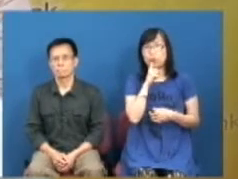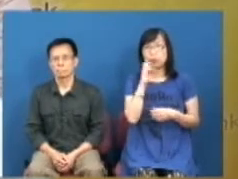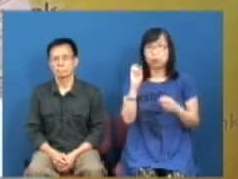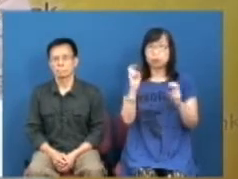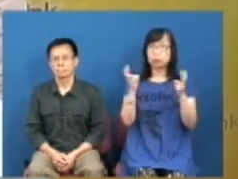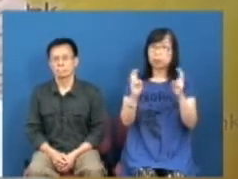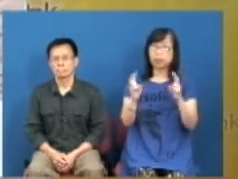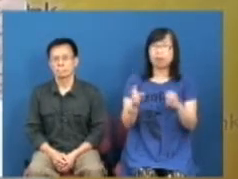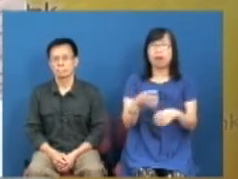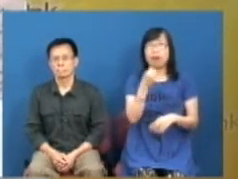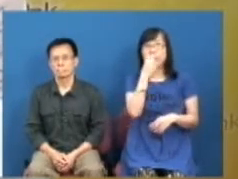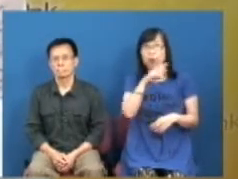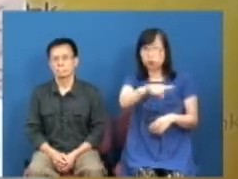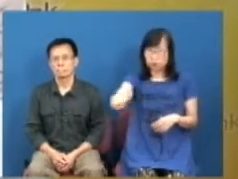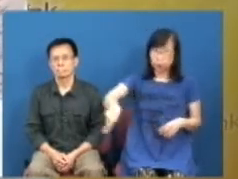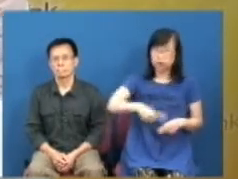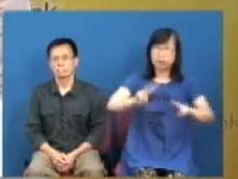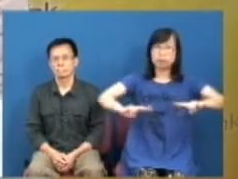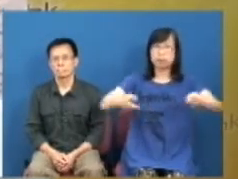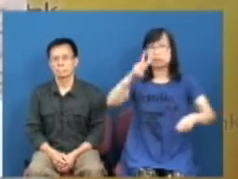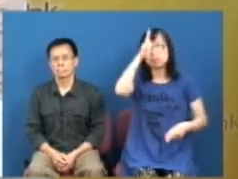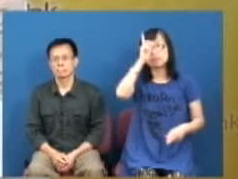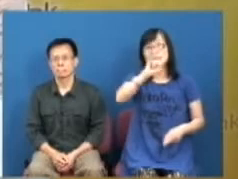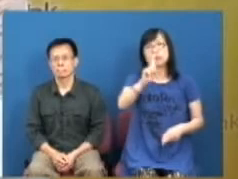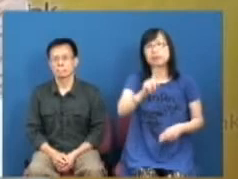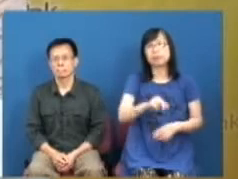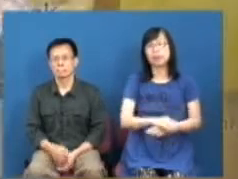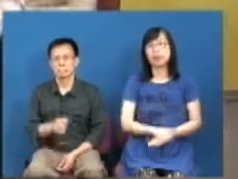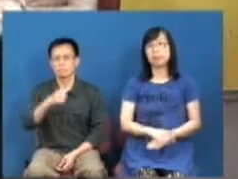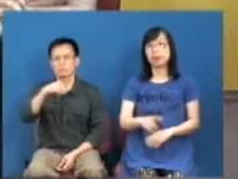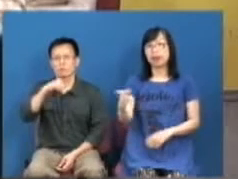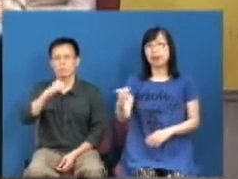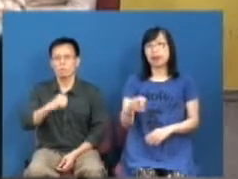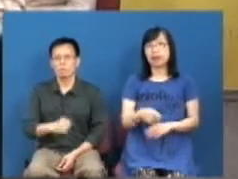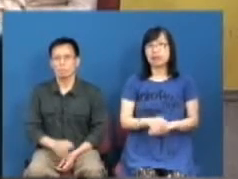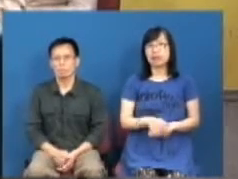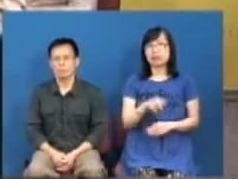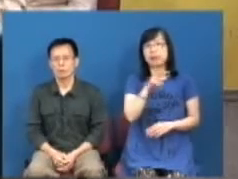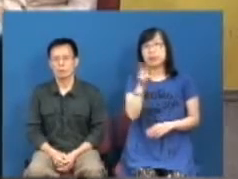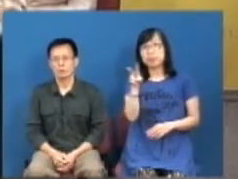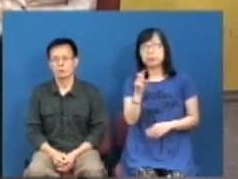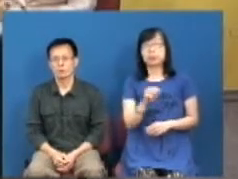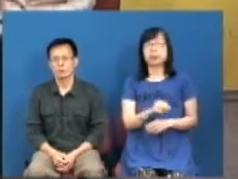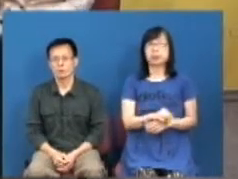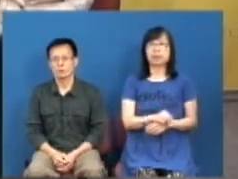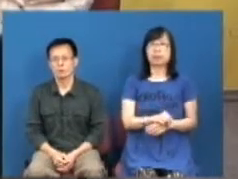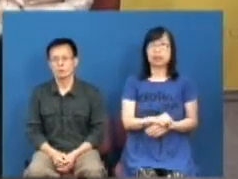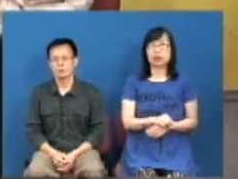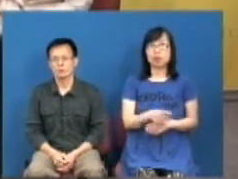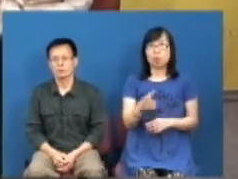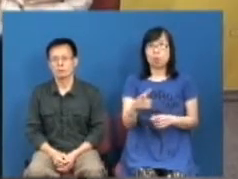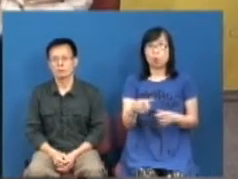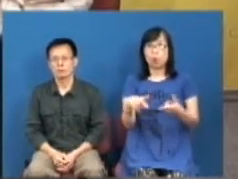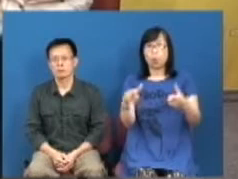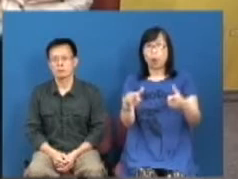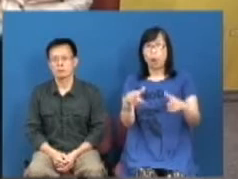論緊究竟香港嘅土地發展個政策應該點樣做。咁啊，志遠或者你即係睇完阿魏志成常